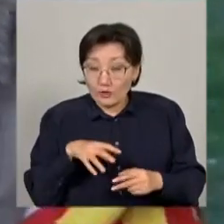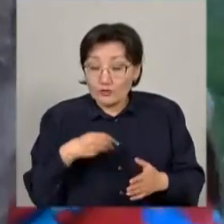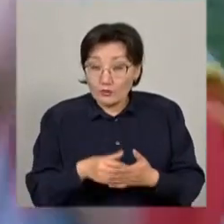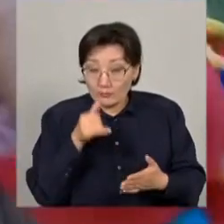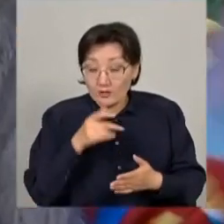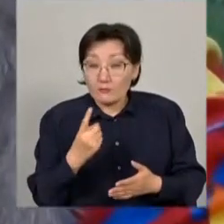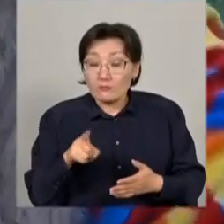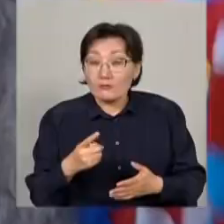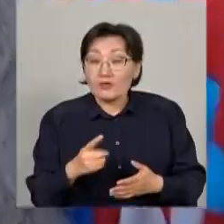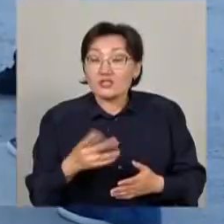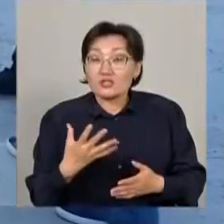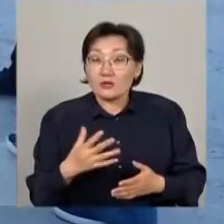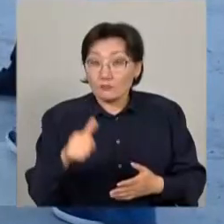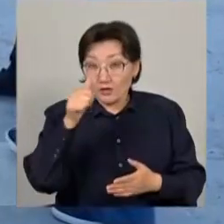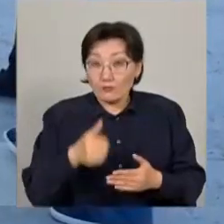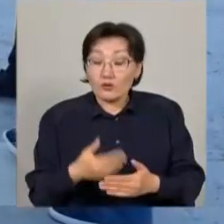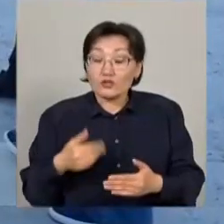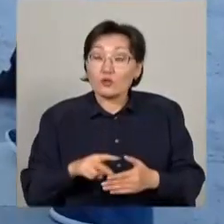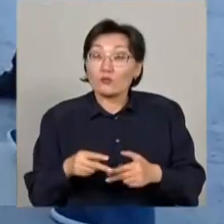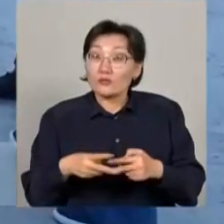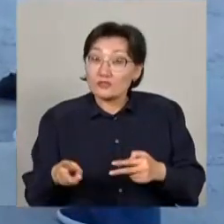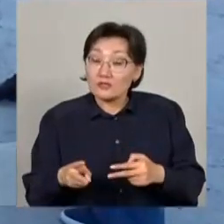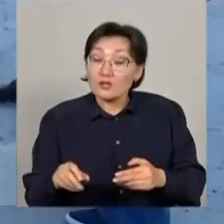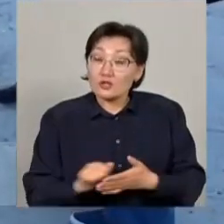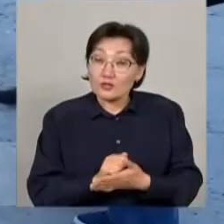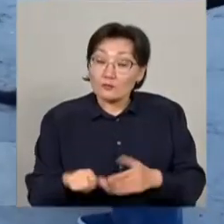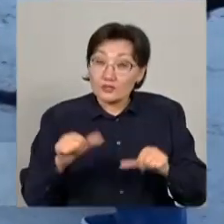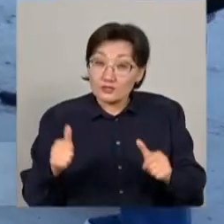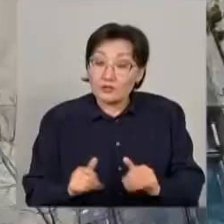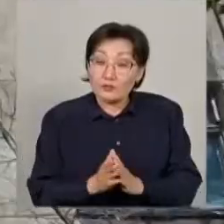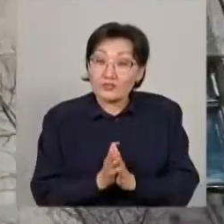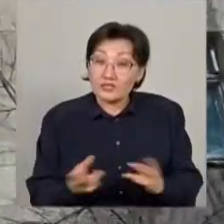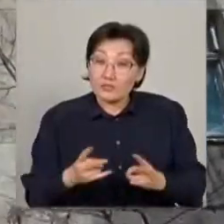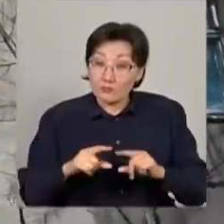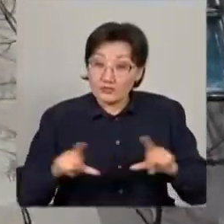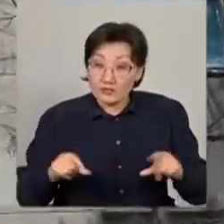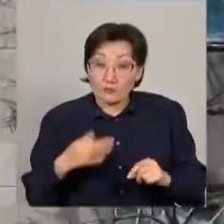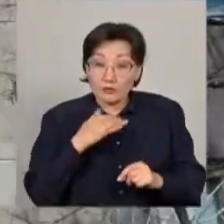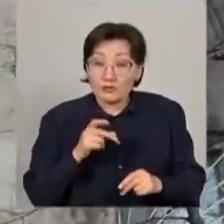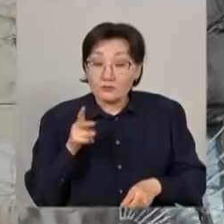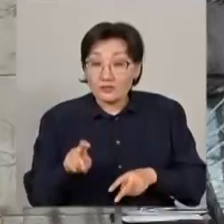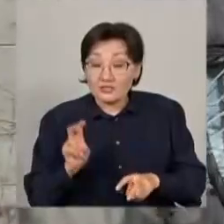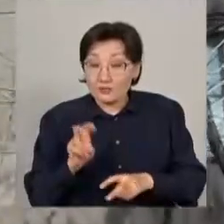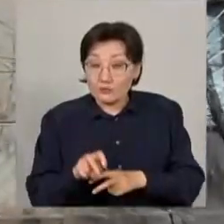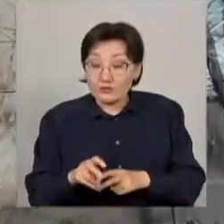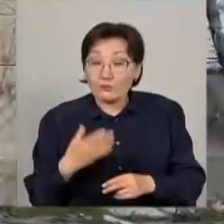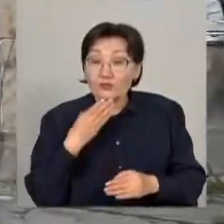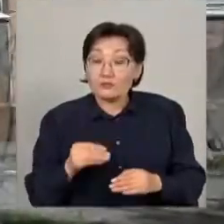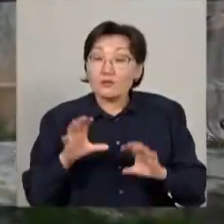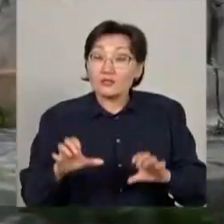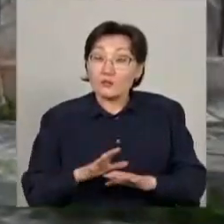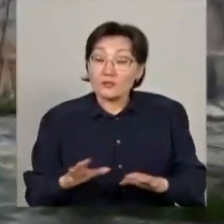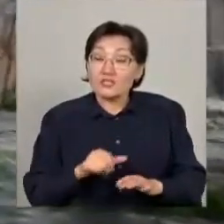ай бұрын мен оны алып тастадым, жетіп тастадым. Тұрғындар құжат жасап беруін сұрап, тиісті мекемелерге талай барыпты. Ал жауаптылар өздерің заңсыз